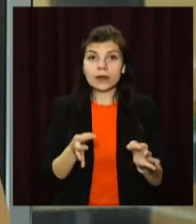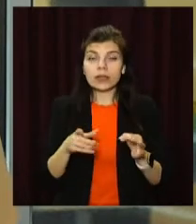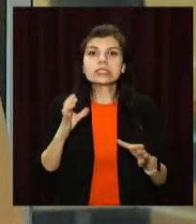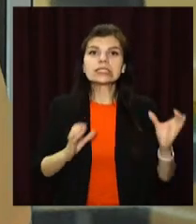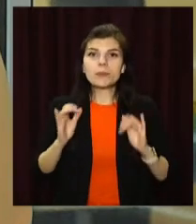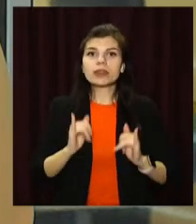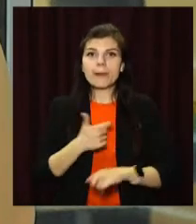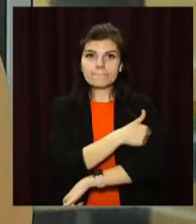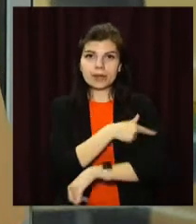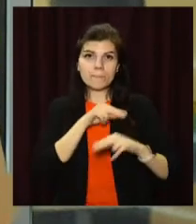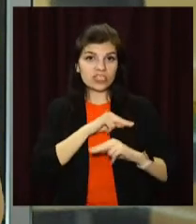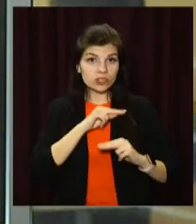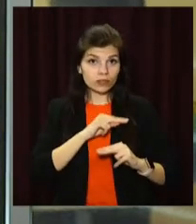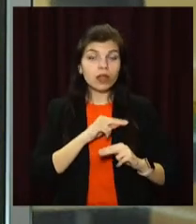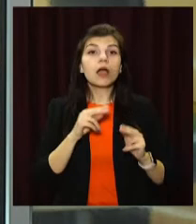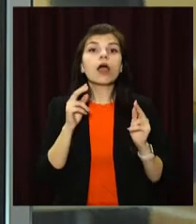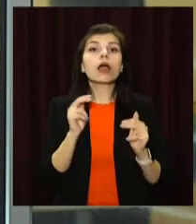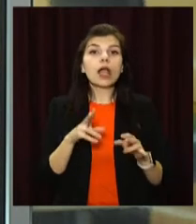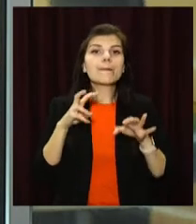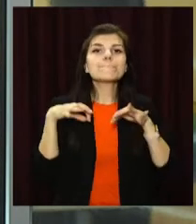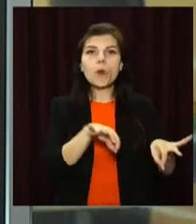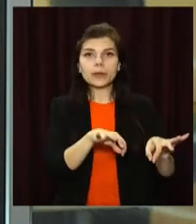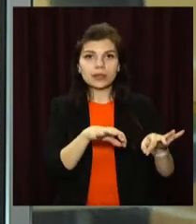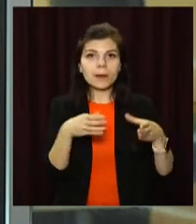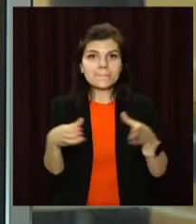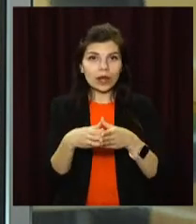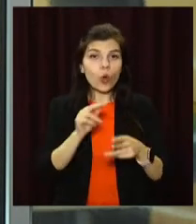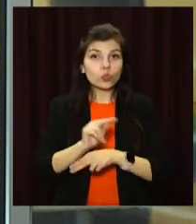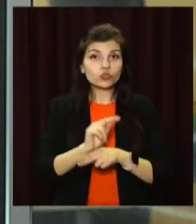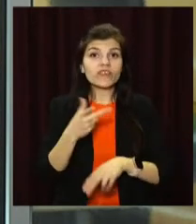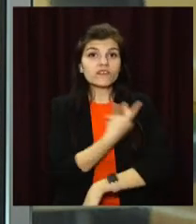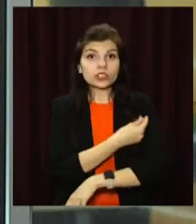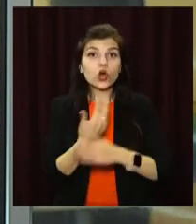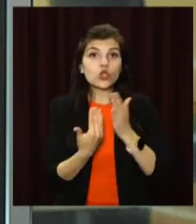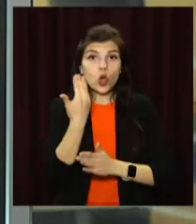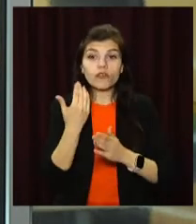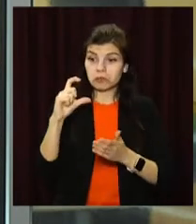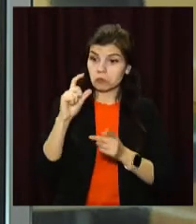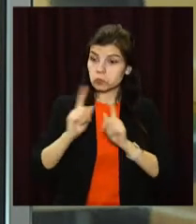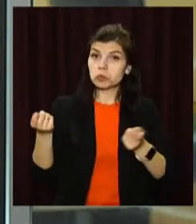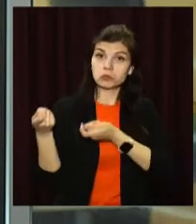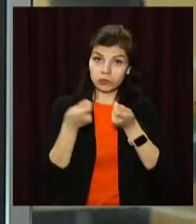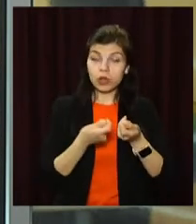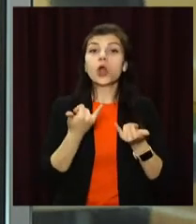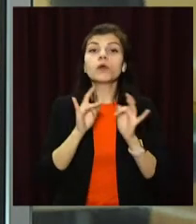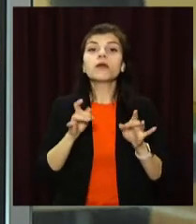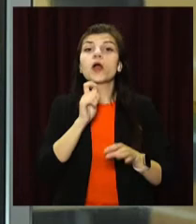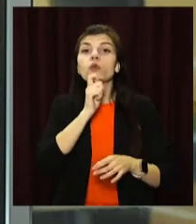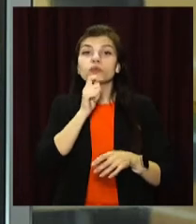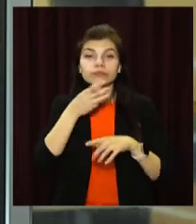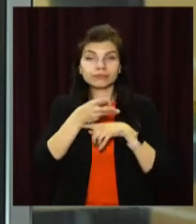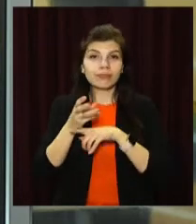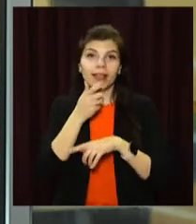для медпрацівників. Як мобільні бригади Дніпропетровщини вчать вакцинувати новими препаратами, розкажуть наші журналісти.